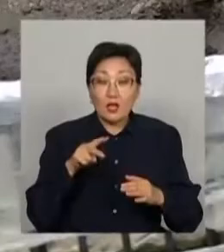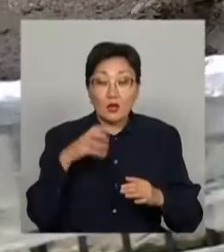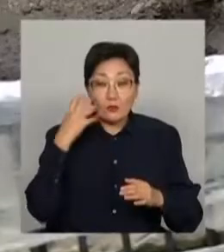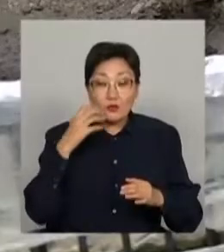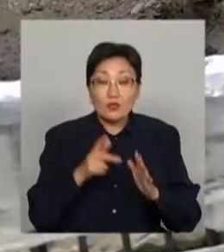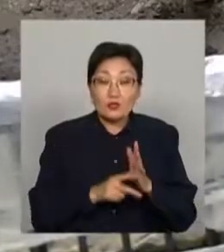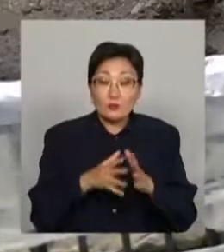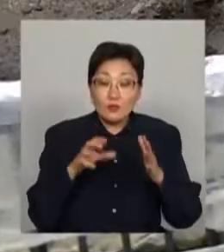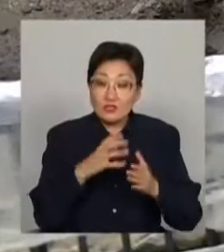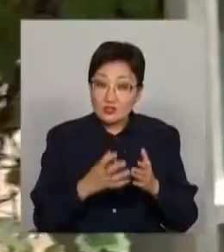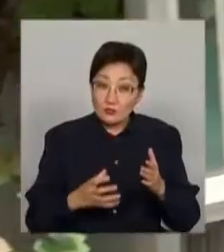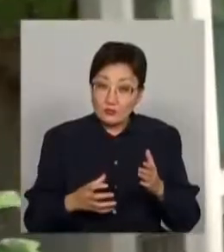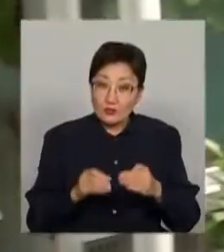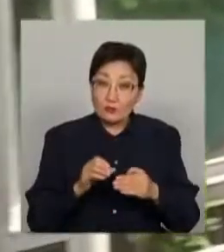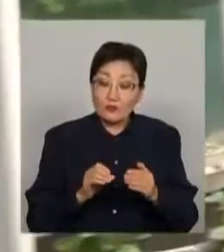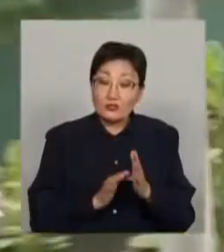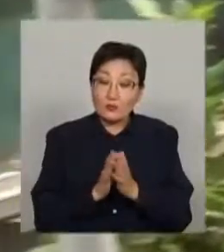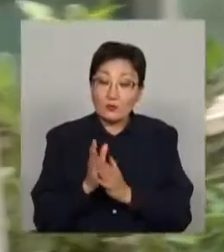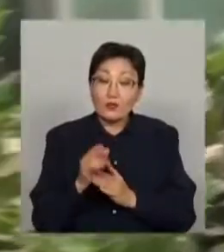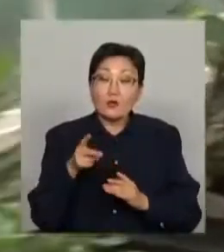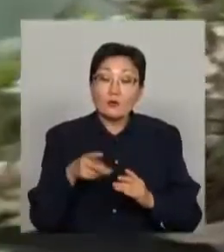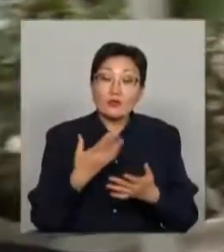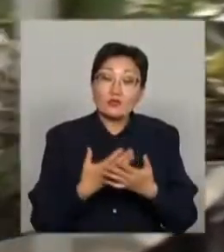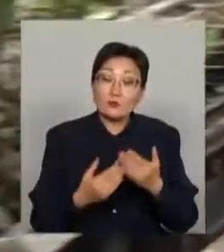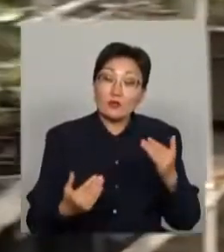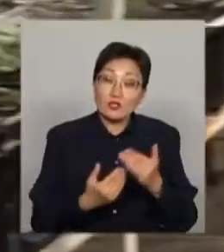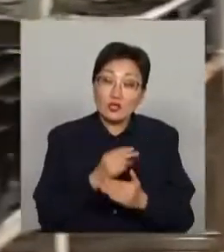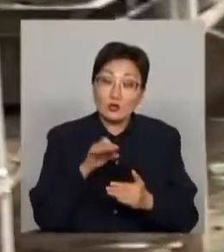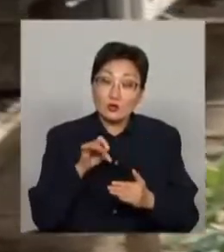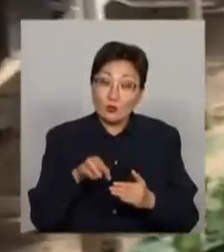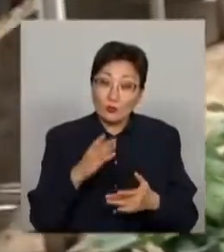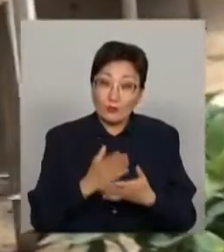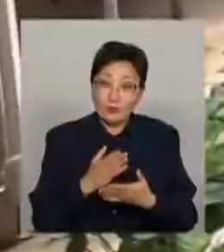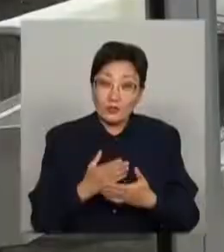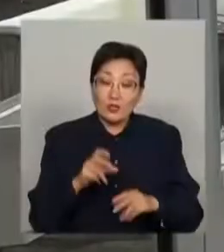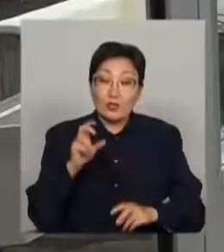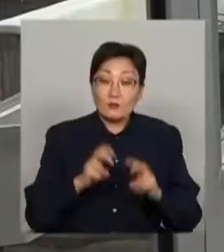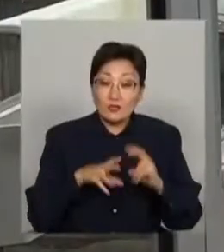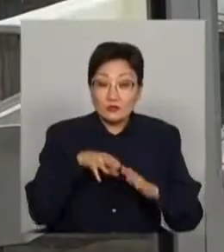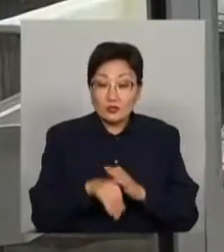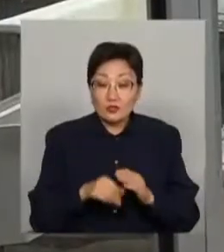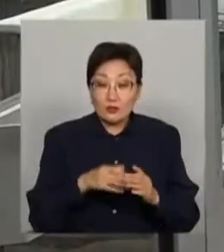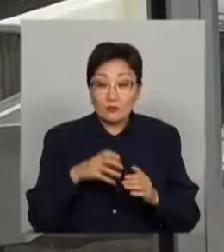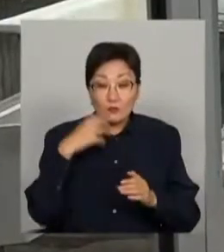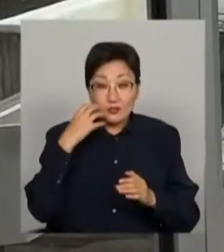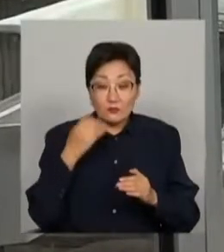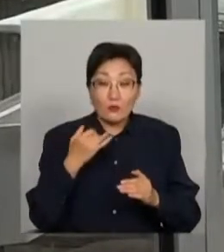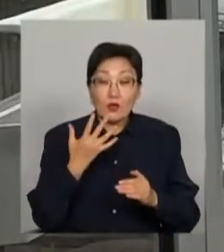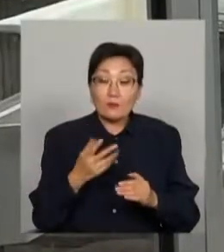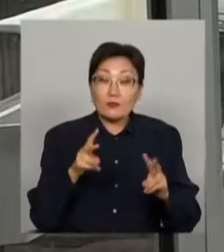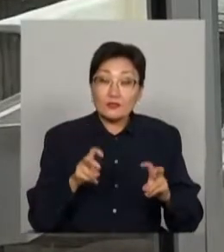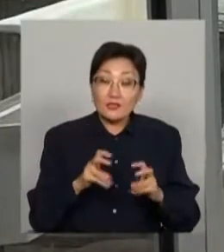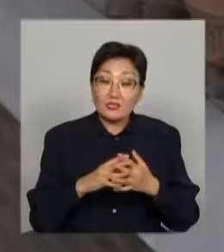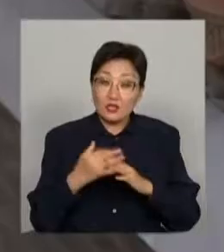80-ден аса жүзім түрін шығарыпты. Қазір қорда 2000-ға жуық жаңа сорт бар. Ал биыл өндіріске енгізілетін жеміс-жидектердің 5 түрі